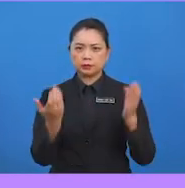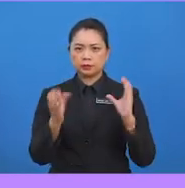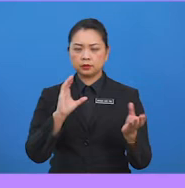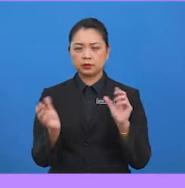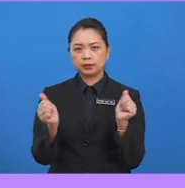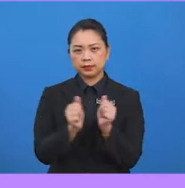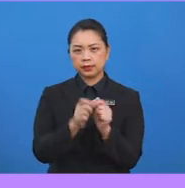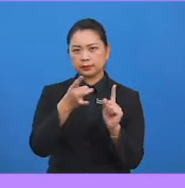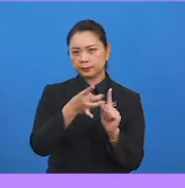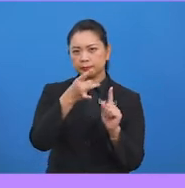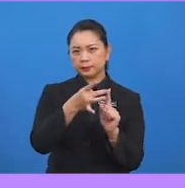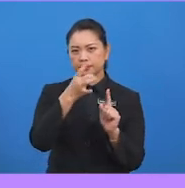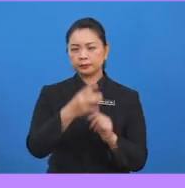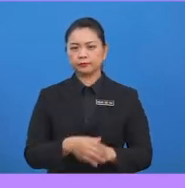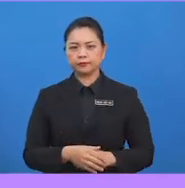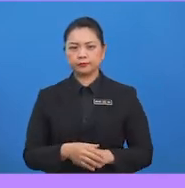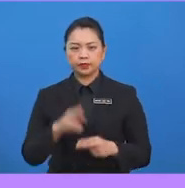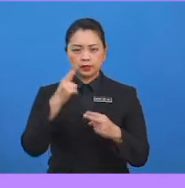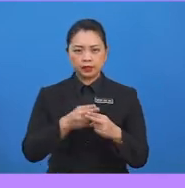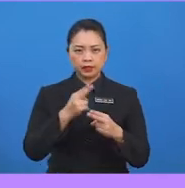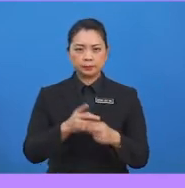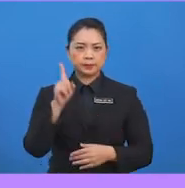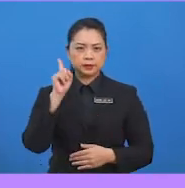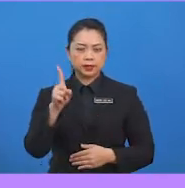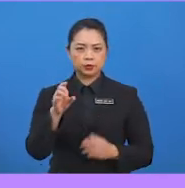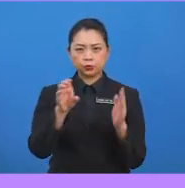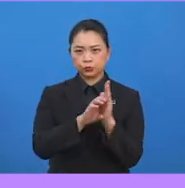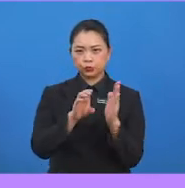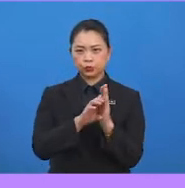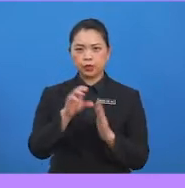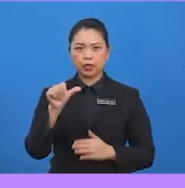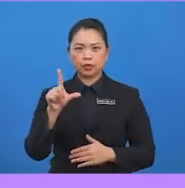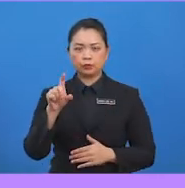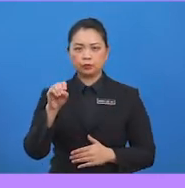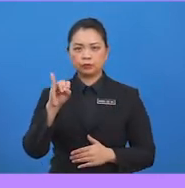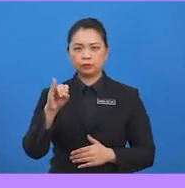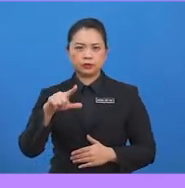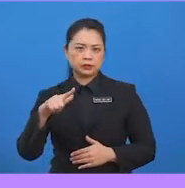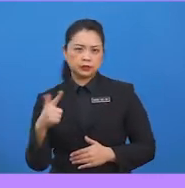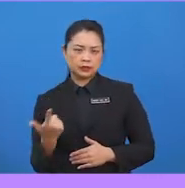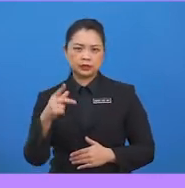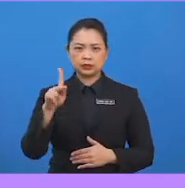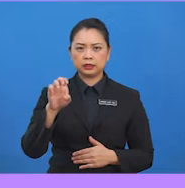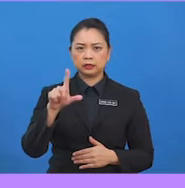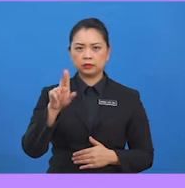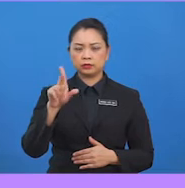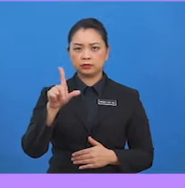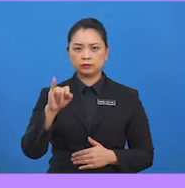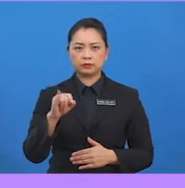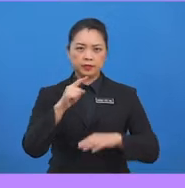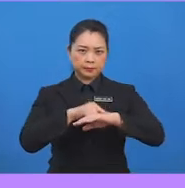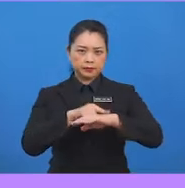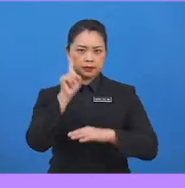besi. Namakan satu contoh aloi selain daripada keluli. Cikgu beri